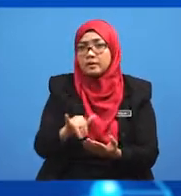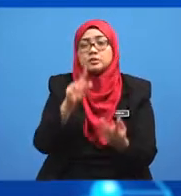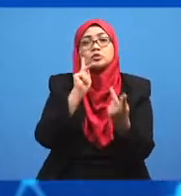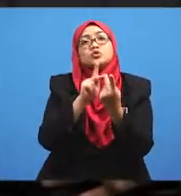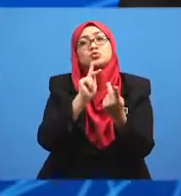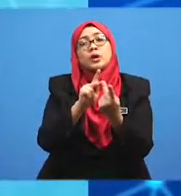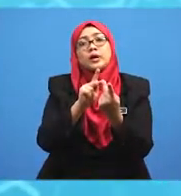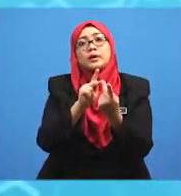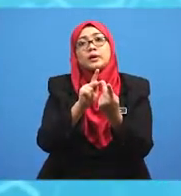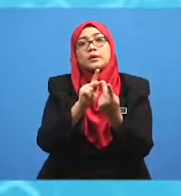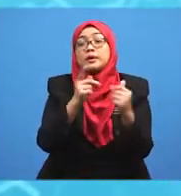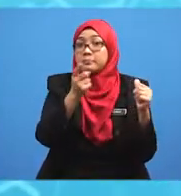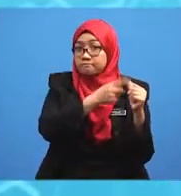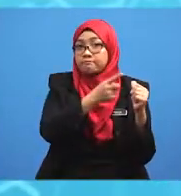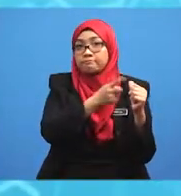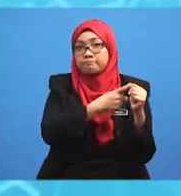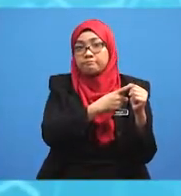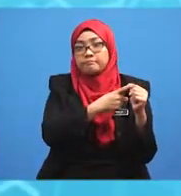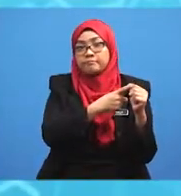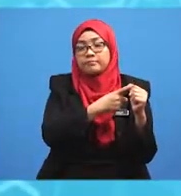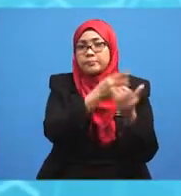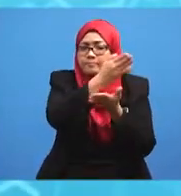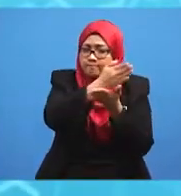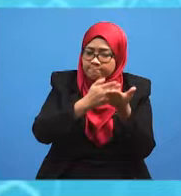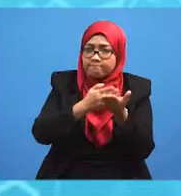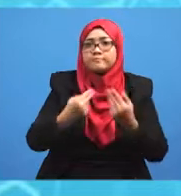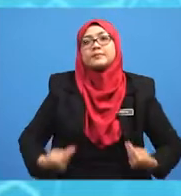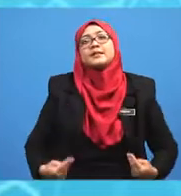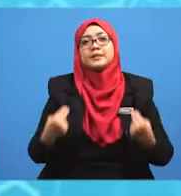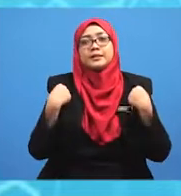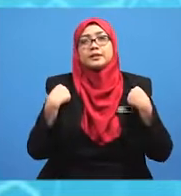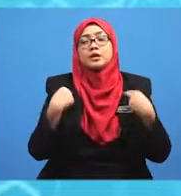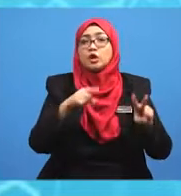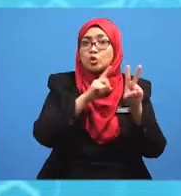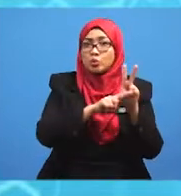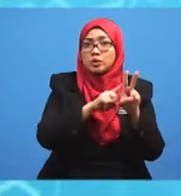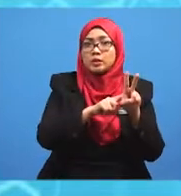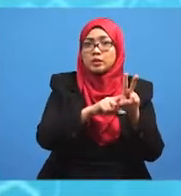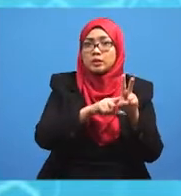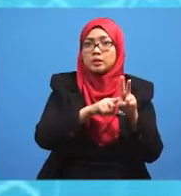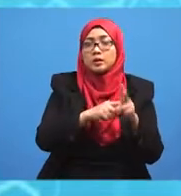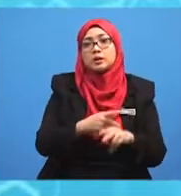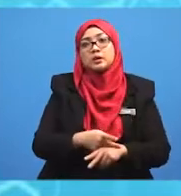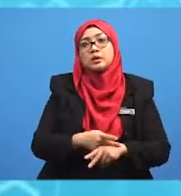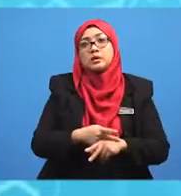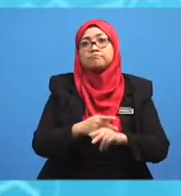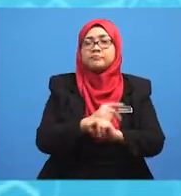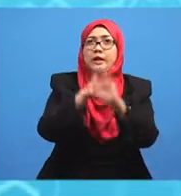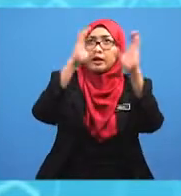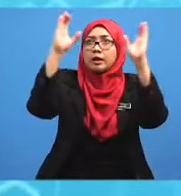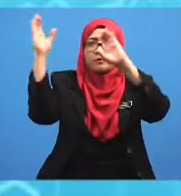ciri-ciri berikut. 1. Setengah hayat. 2. Keadaan fizikal.